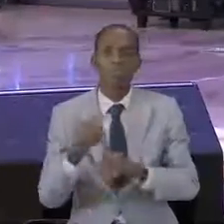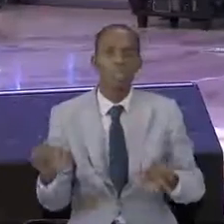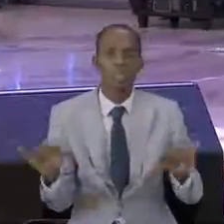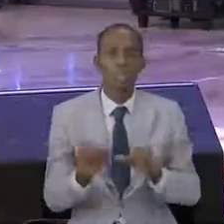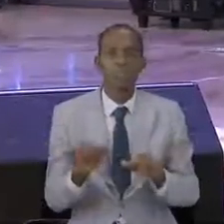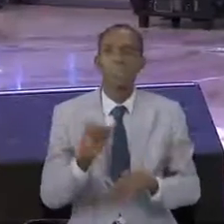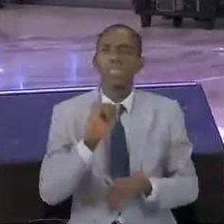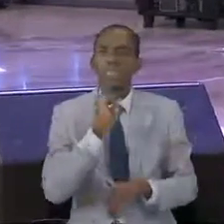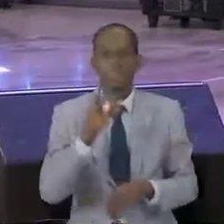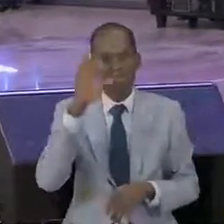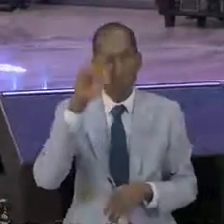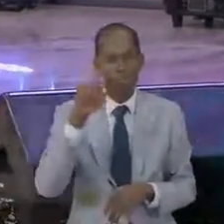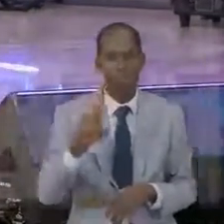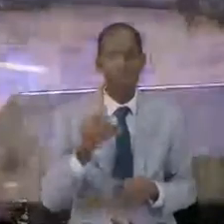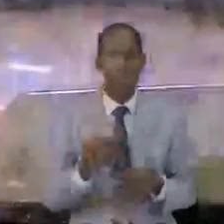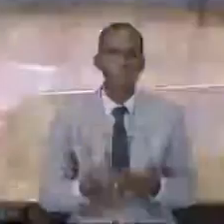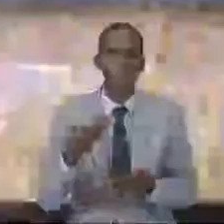triomphé de lui